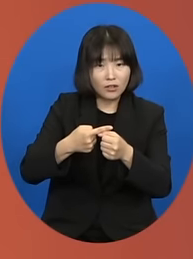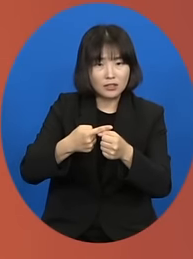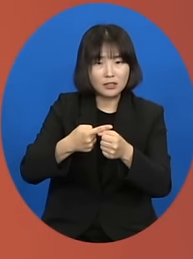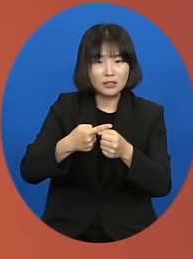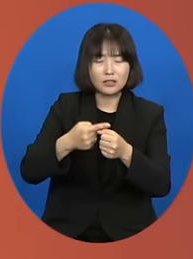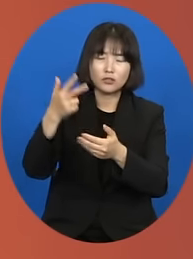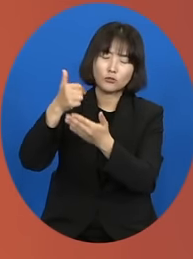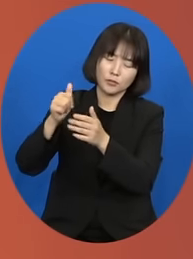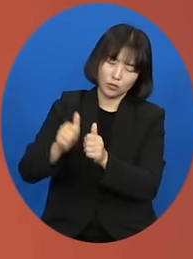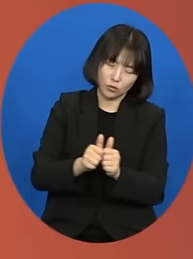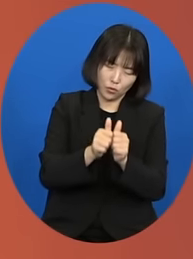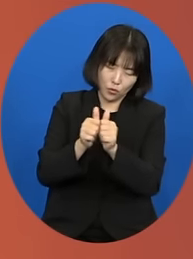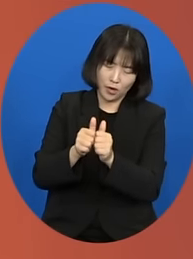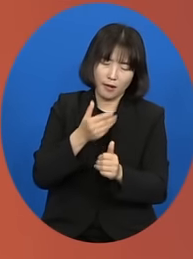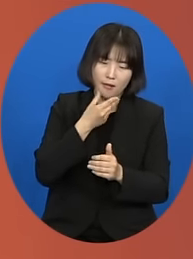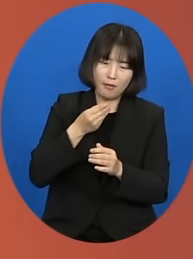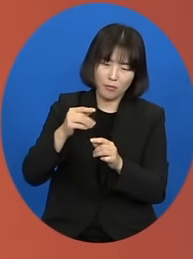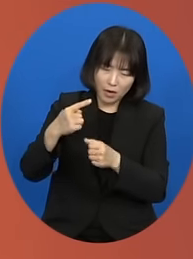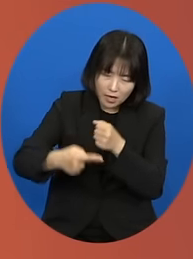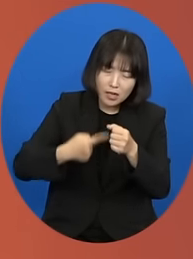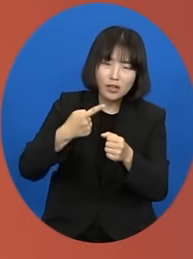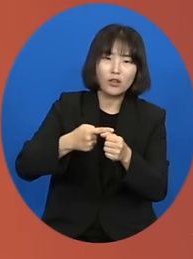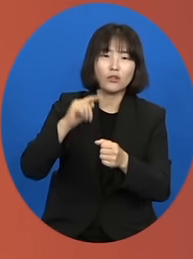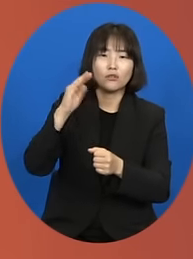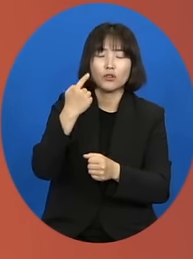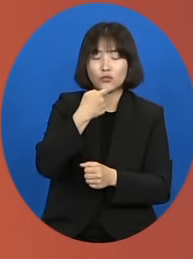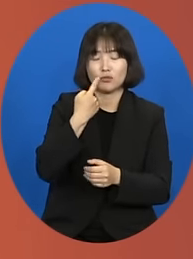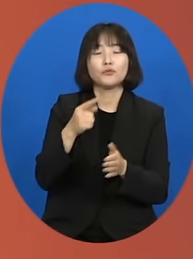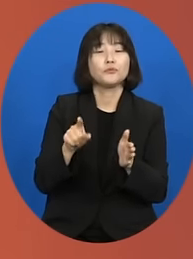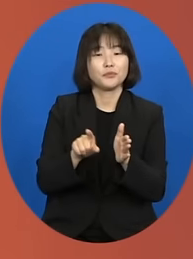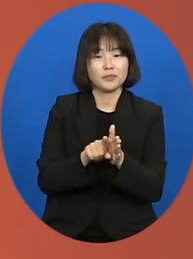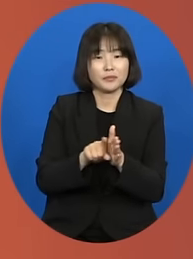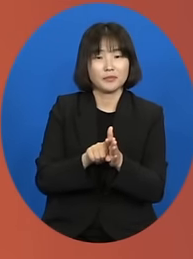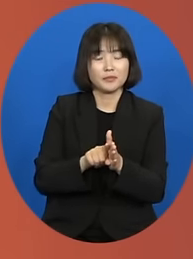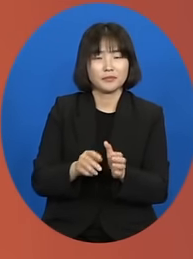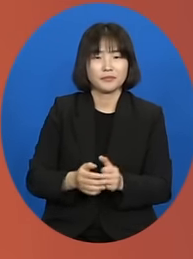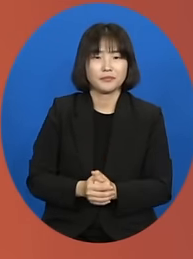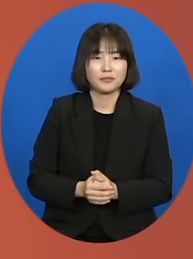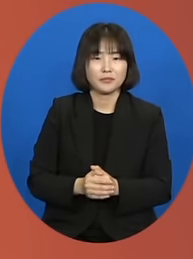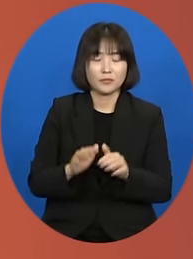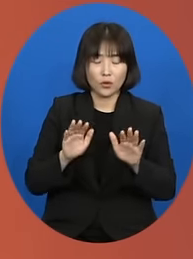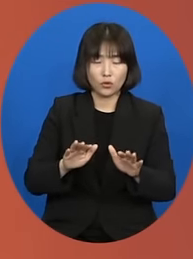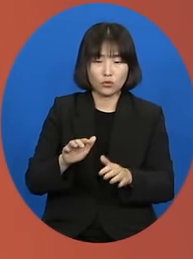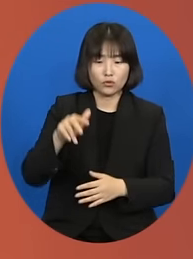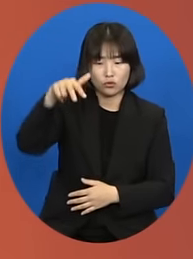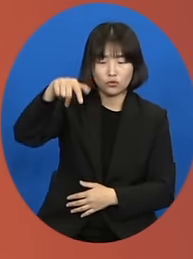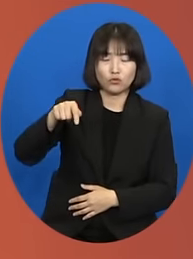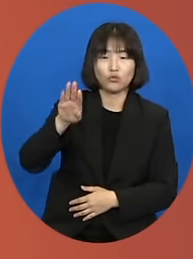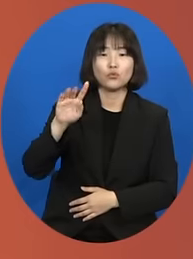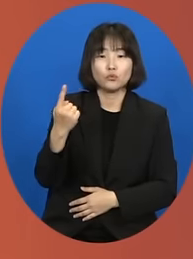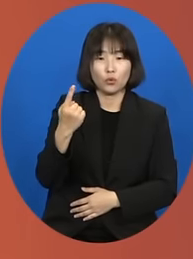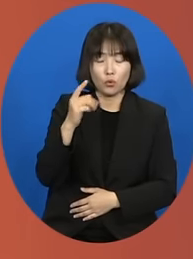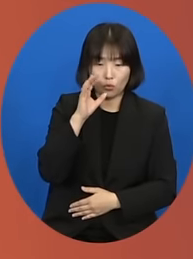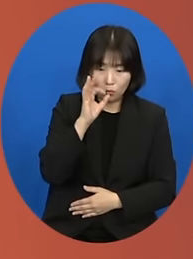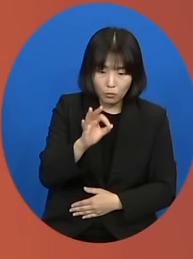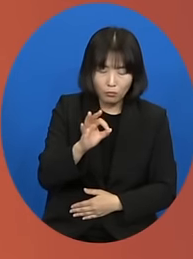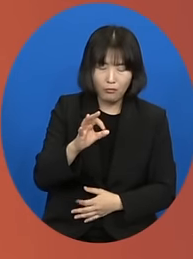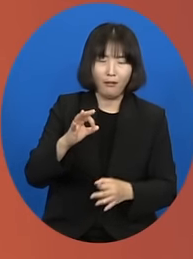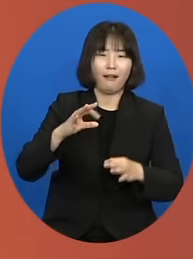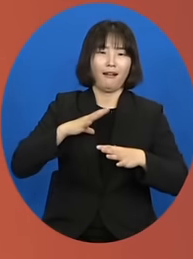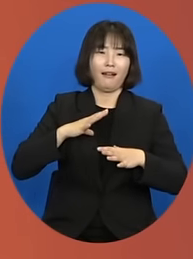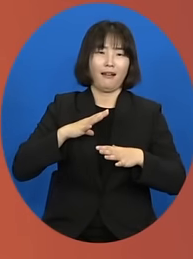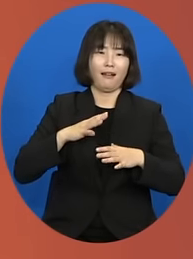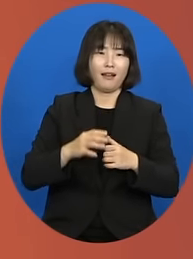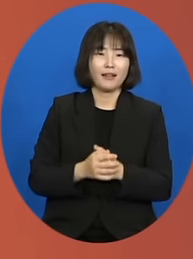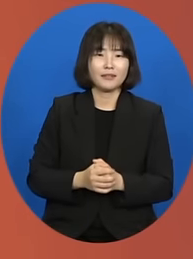동행하는 행복한 한 해가 되어질 줄 믿습니다. 저는 오늘 주보를 보면서 참 놀라운 걸 봤어요. 주보에